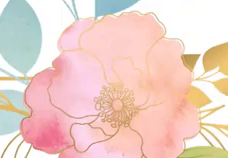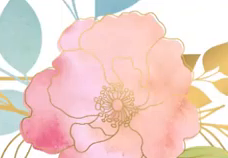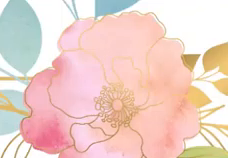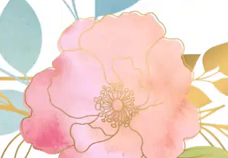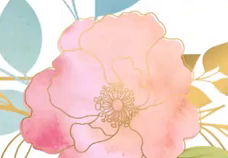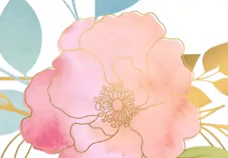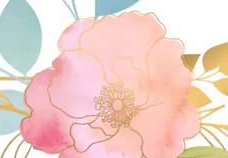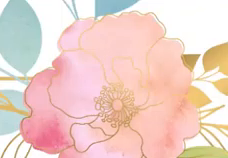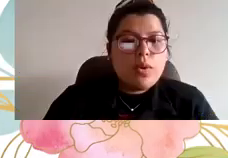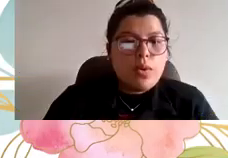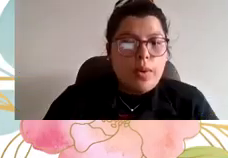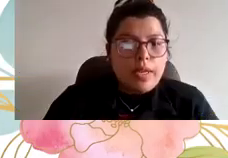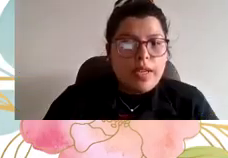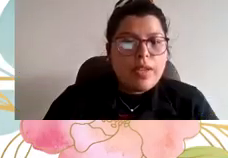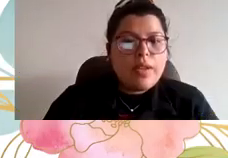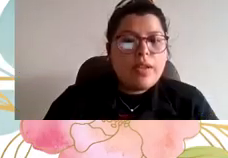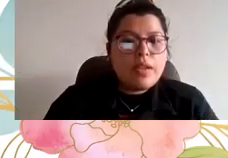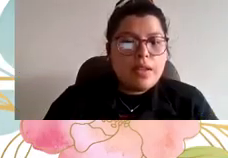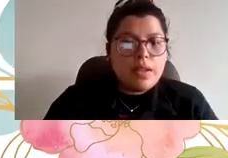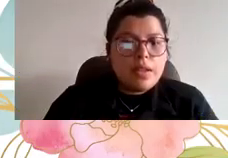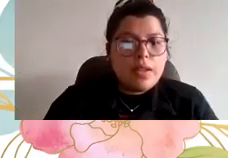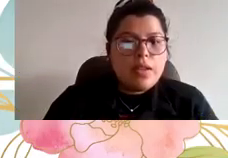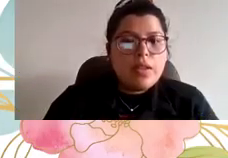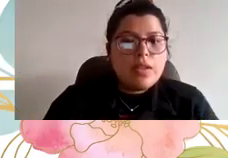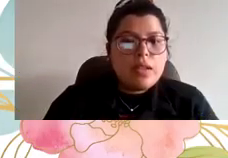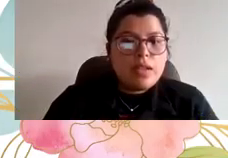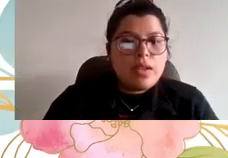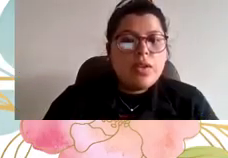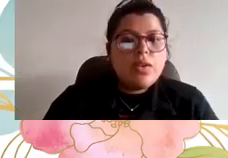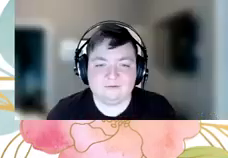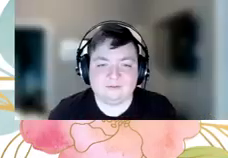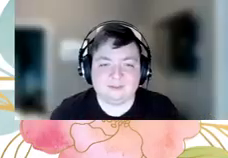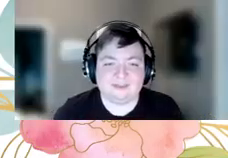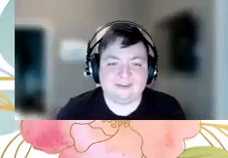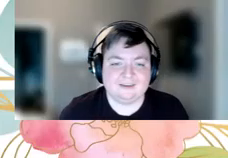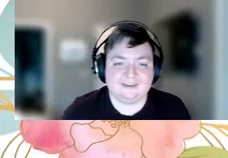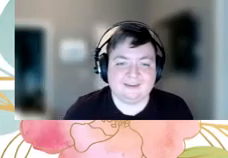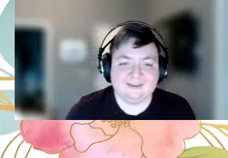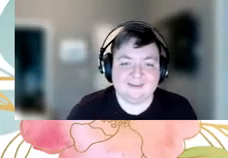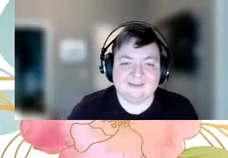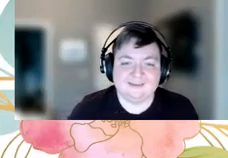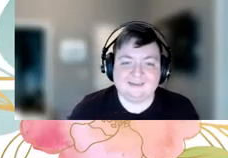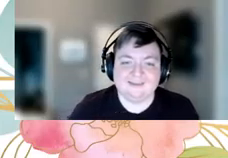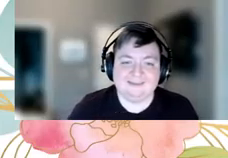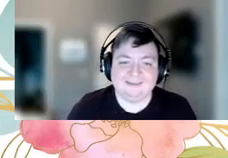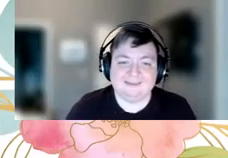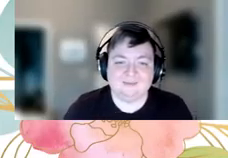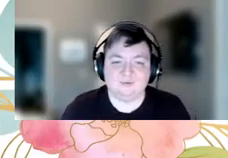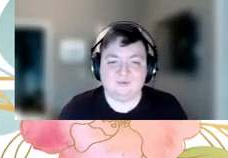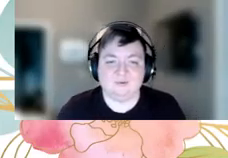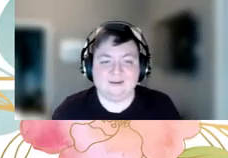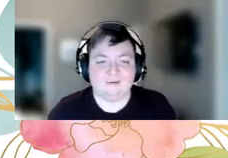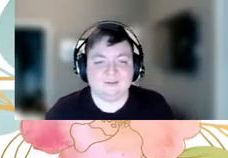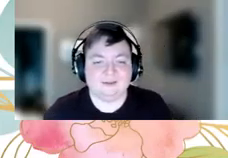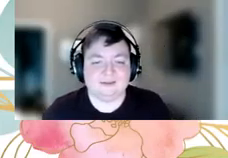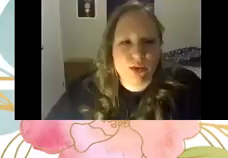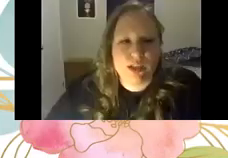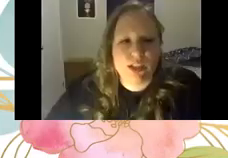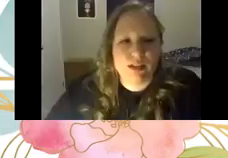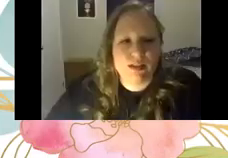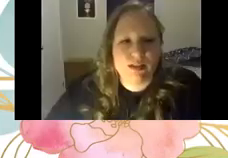Спокойной. Спокойной. Ночи. Ночи. Спокойной ночи. Спокойной